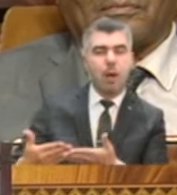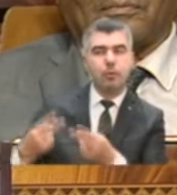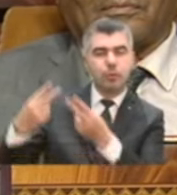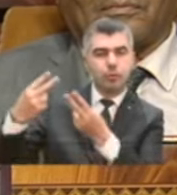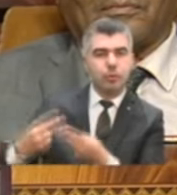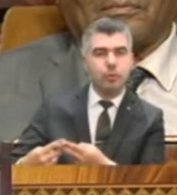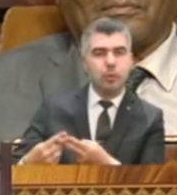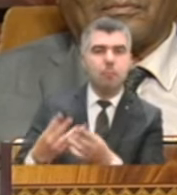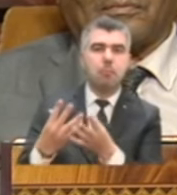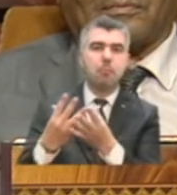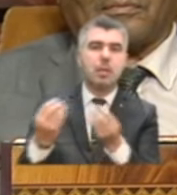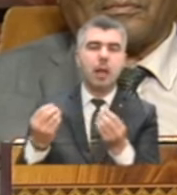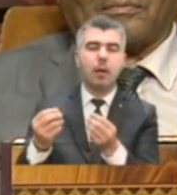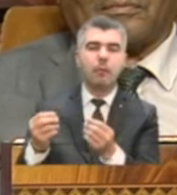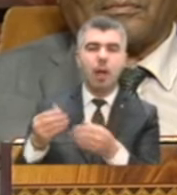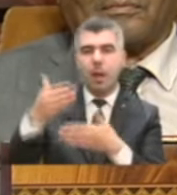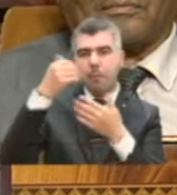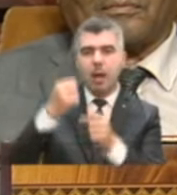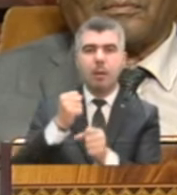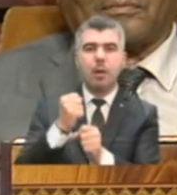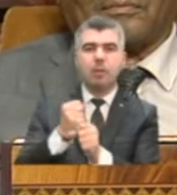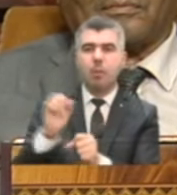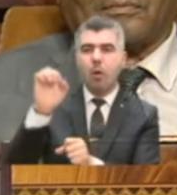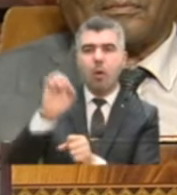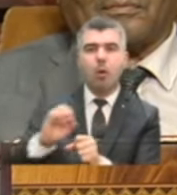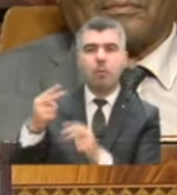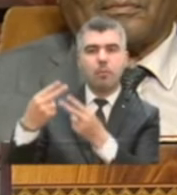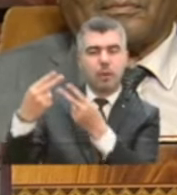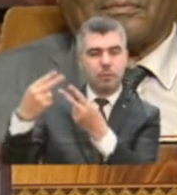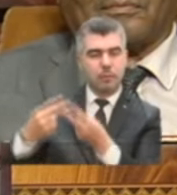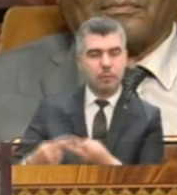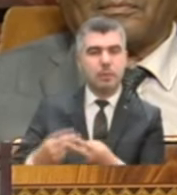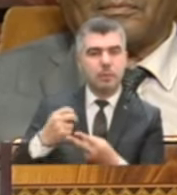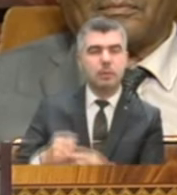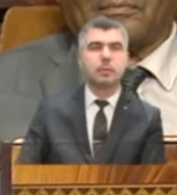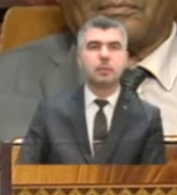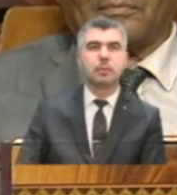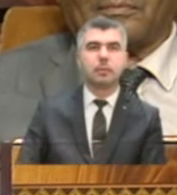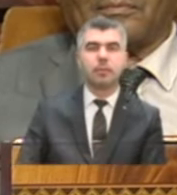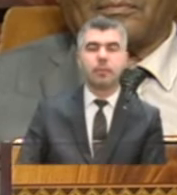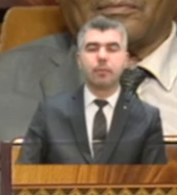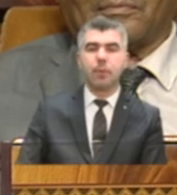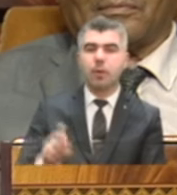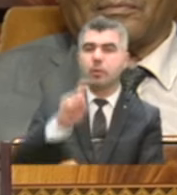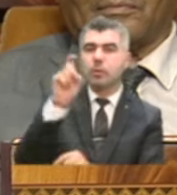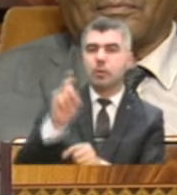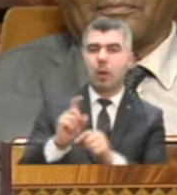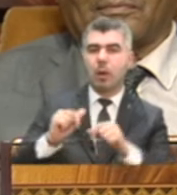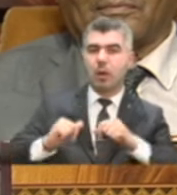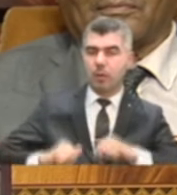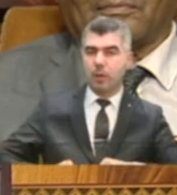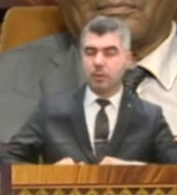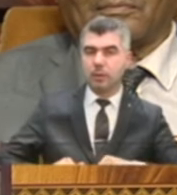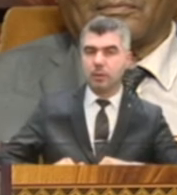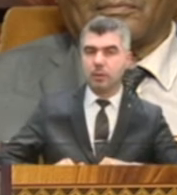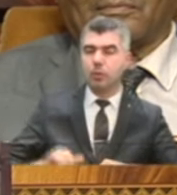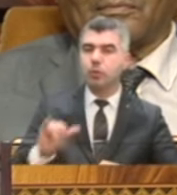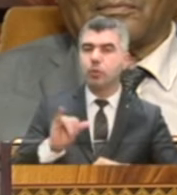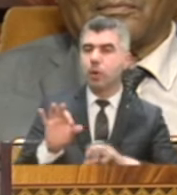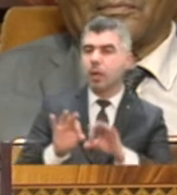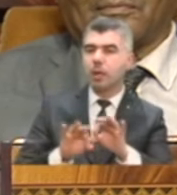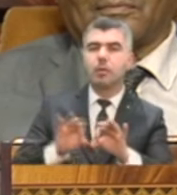جديد مكثف للمغاربة المقيمين بالخارج لأرض الوطن. بناء عليه يسائلكم السيد الوزير المحترم عن